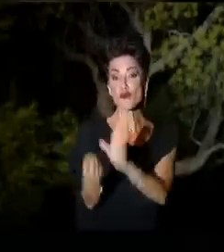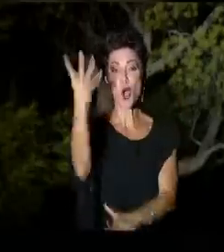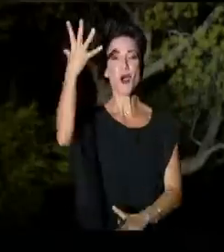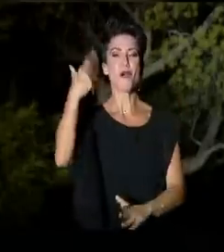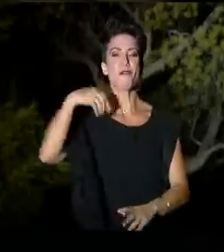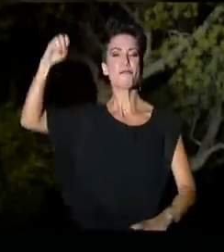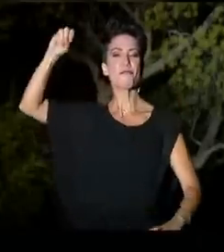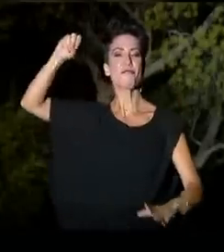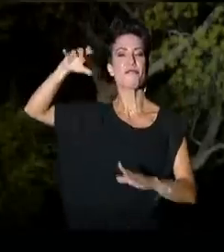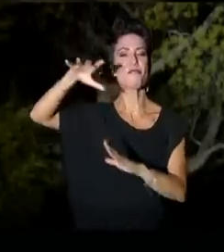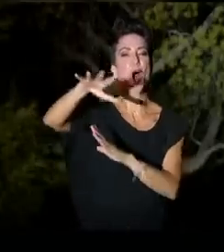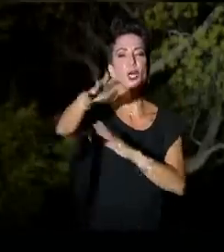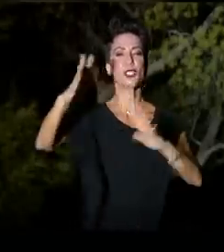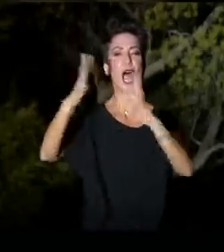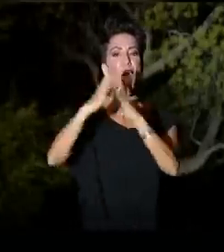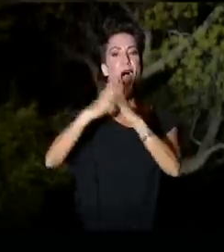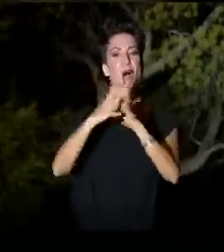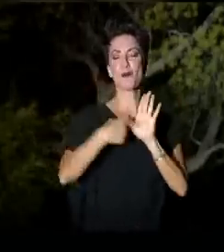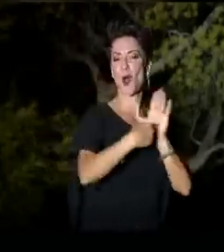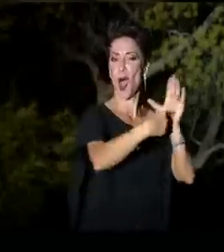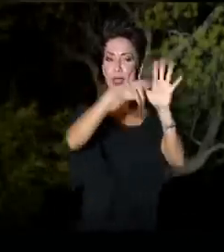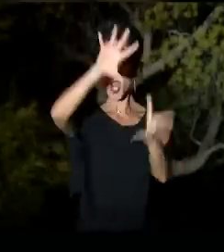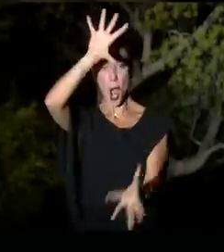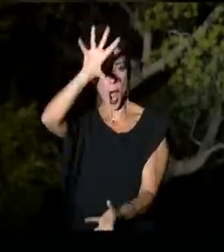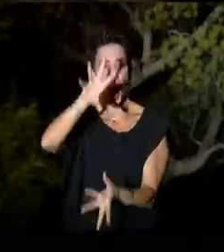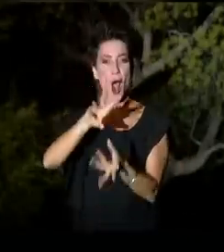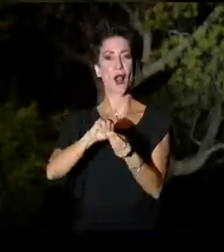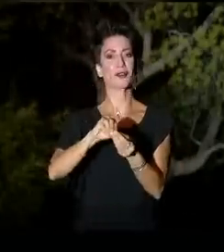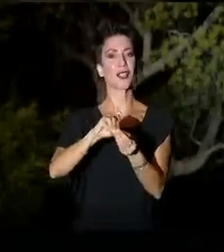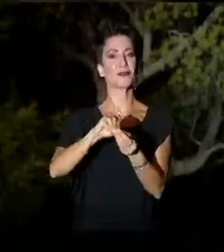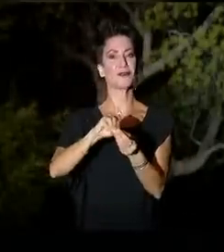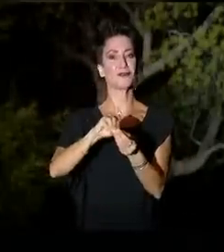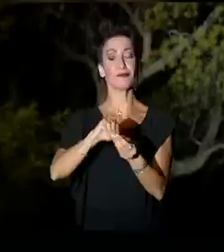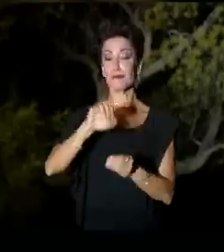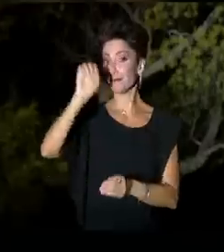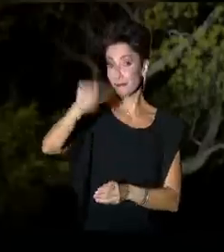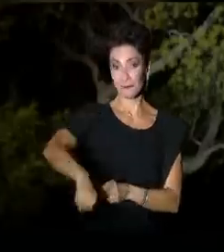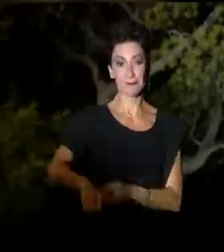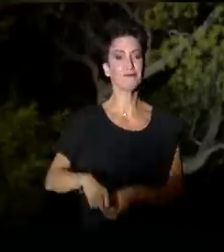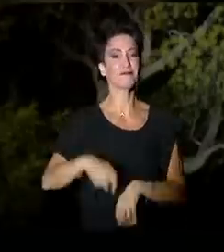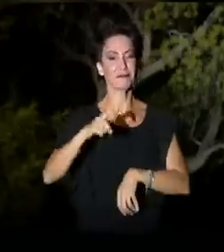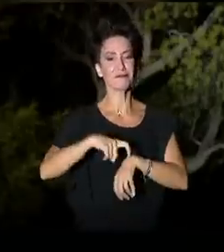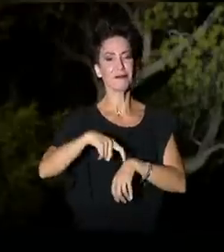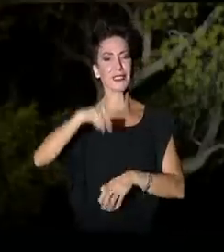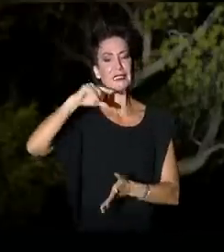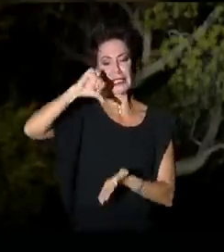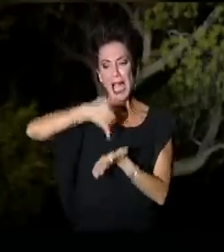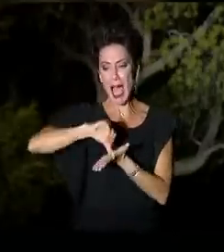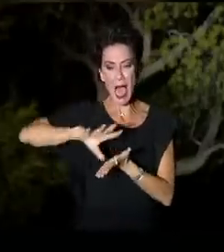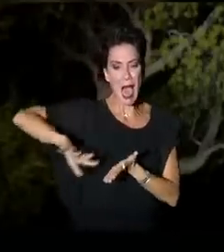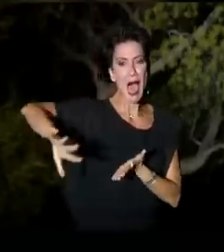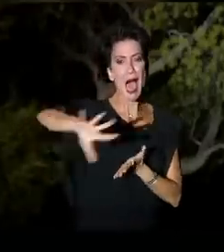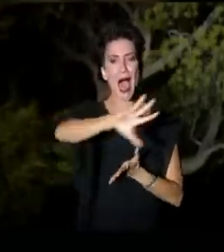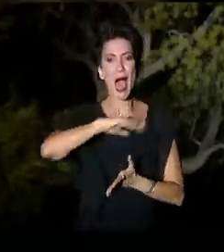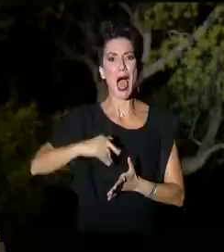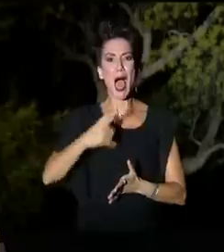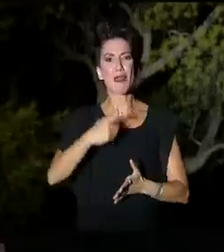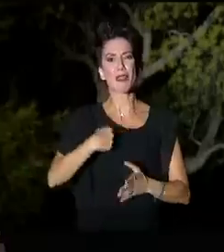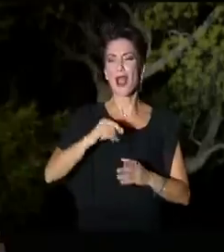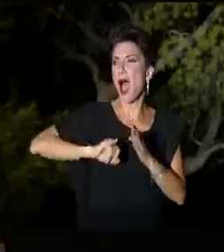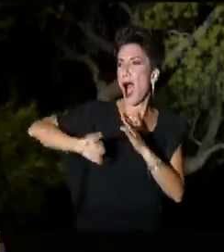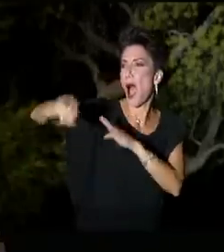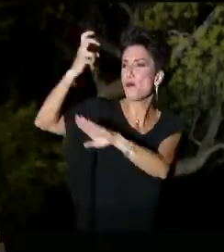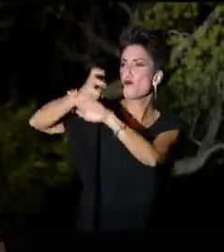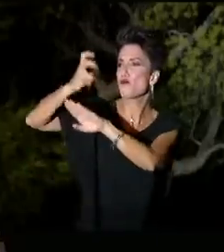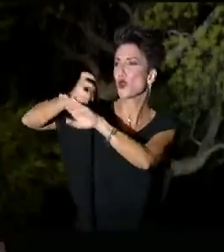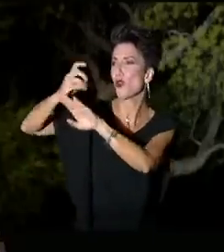την ανάγκη. Πέρα από αυτά, στην πόλη μας που παλεύει με τον εαυτό της, από τον Ημιτό ως την Πάρνηθα